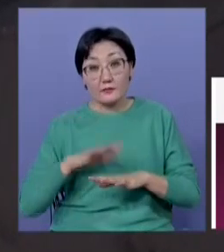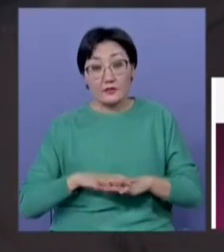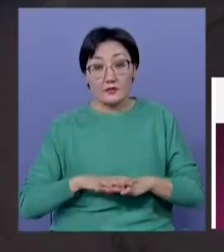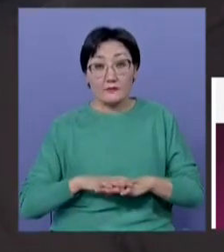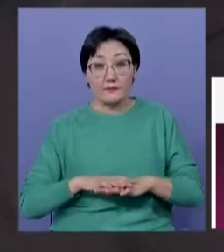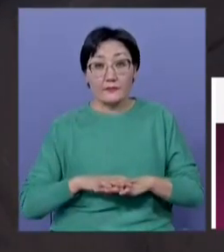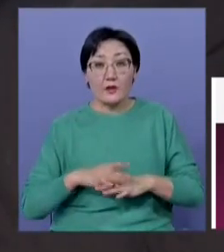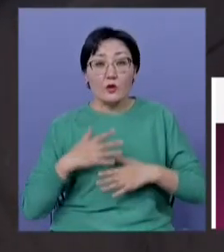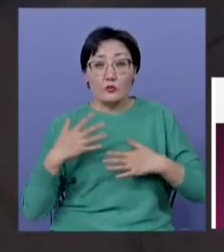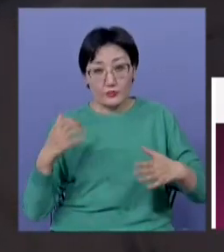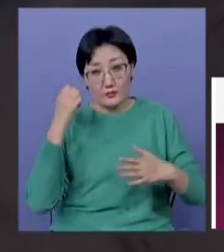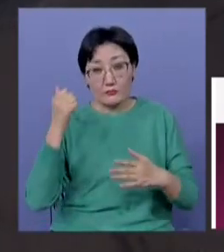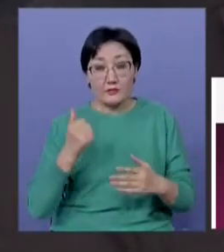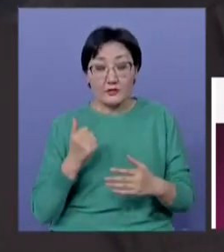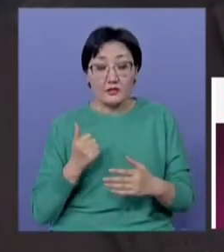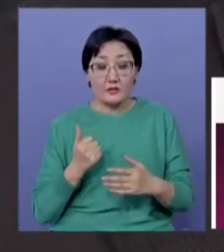жүде алғысым көп.